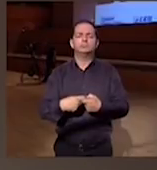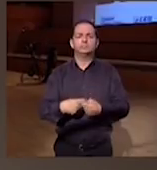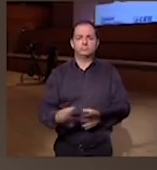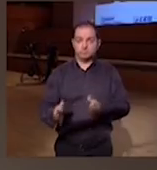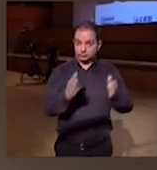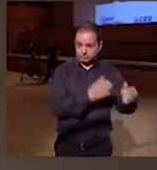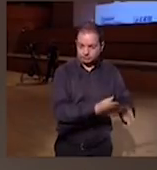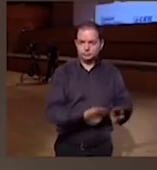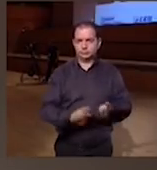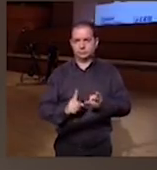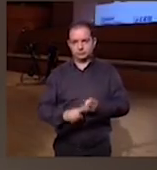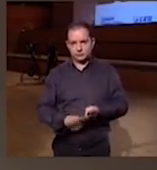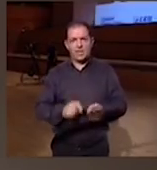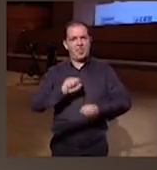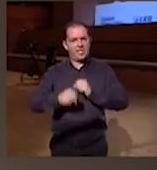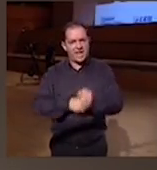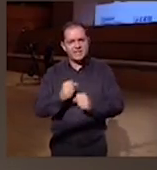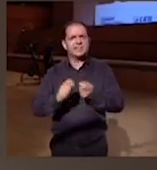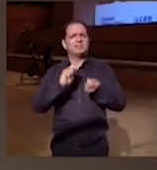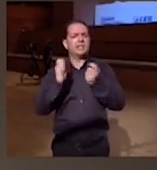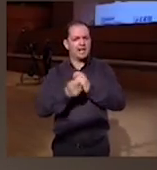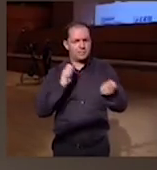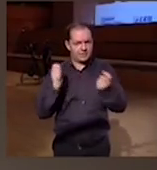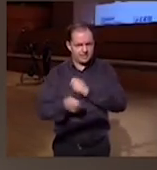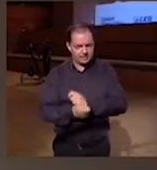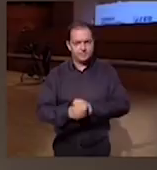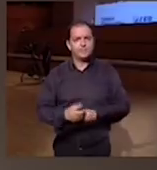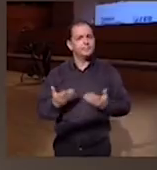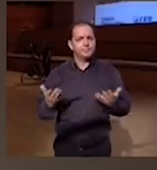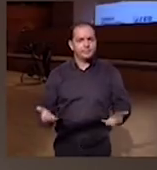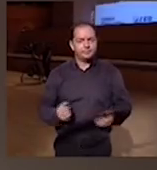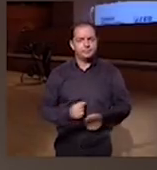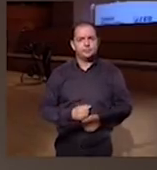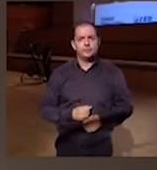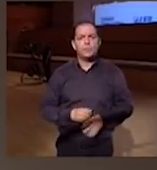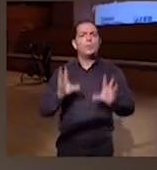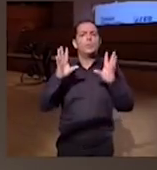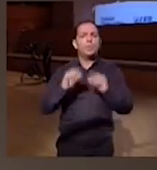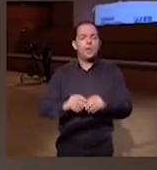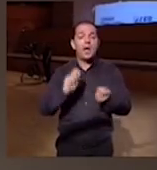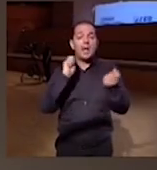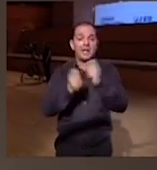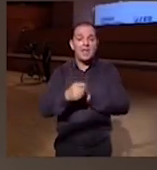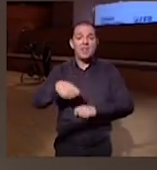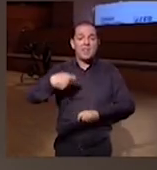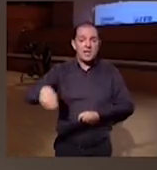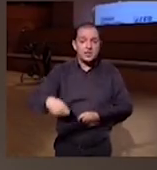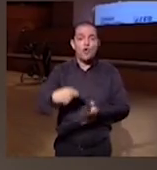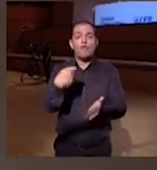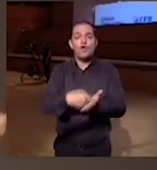Τρίτη κατηγορία δράσεων και μεταρρυθμίσεων αποτελούν οι αλλαγές στο δικαστικό και φορολογικό σύστημα.